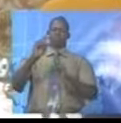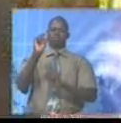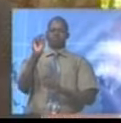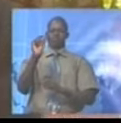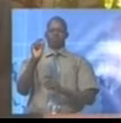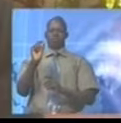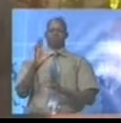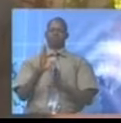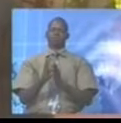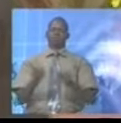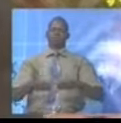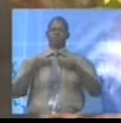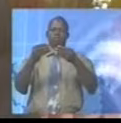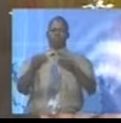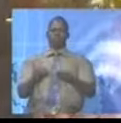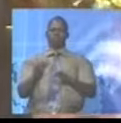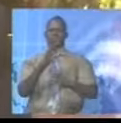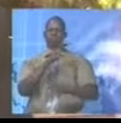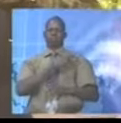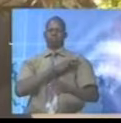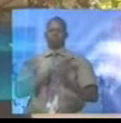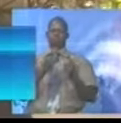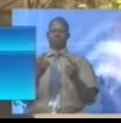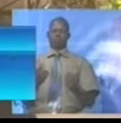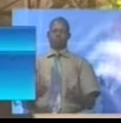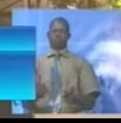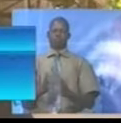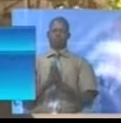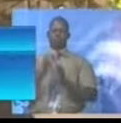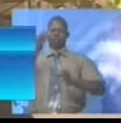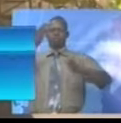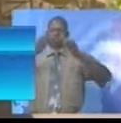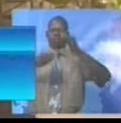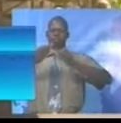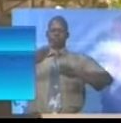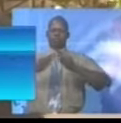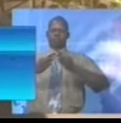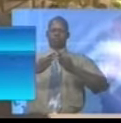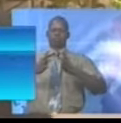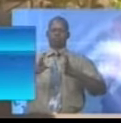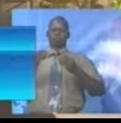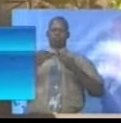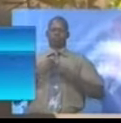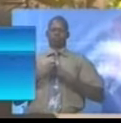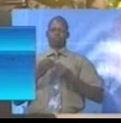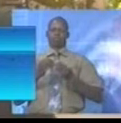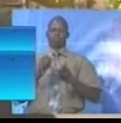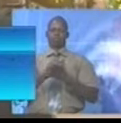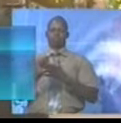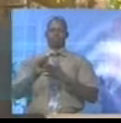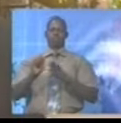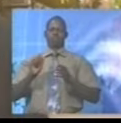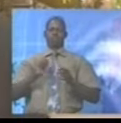suivants. La dotation du ministère d'un cadre juridique convenable. À cela, nous sommes en